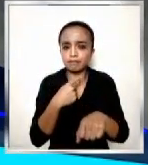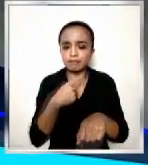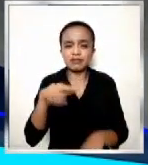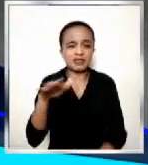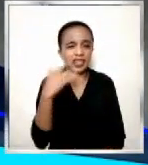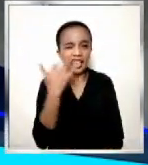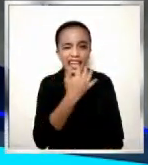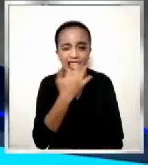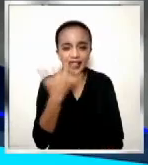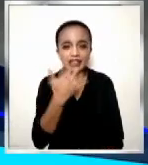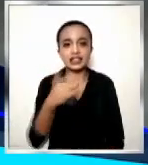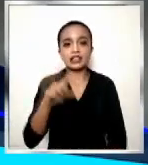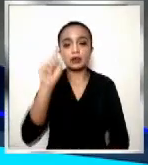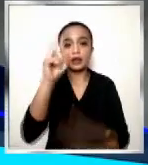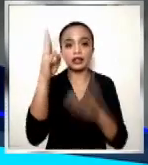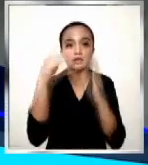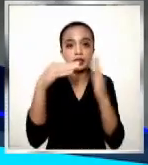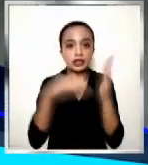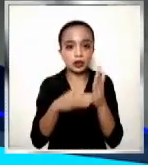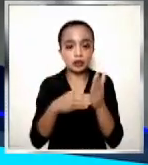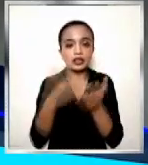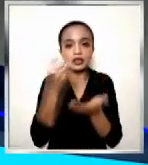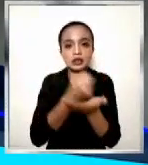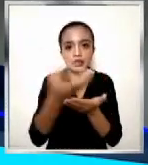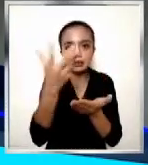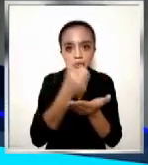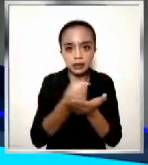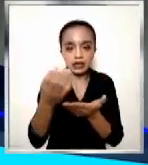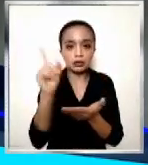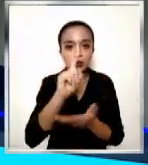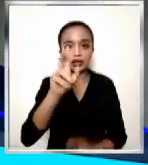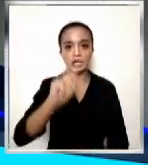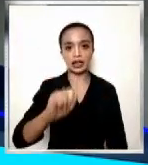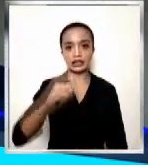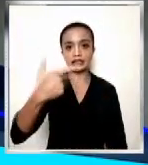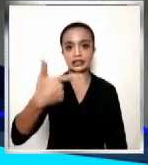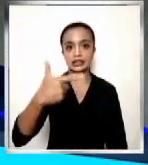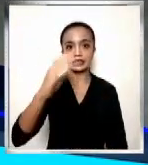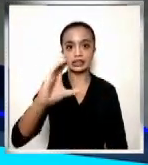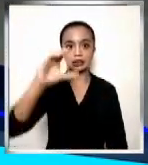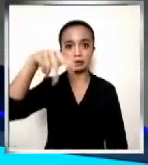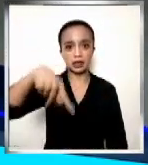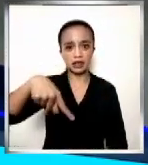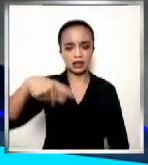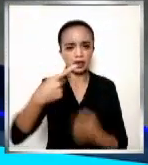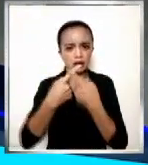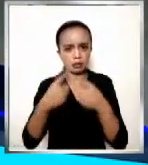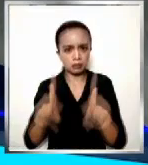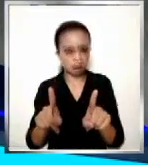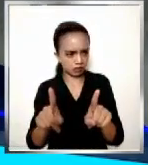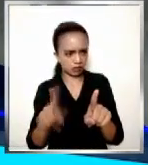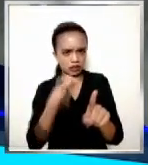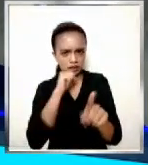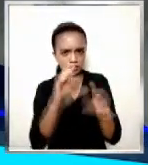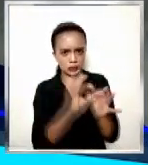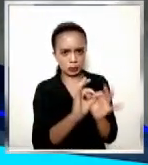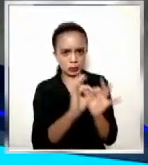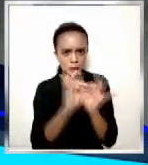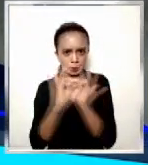1 bilyong pisong ginastos ng National Grid Corporation of the Philippines na wala naman daw kinalaman sa pagpapaganda ng kanilang